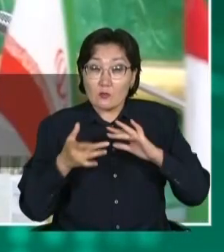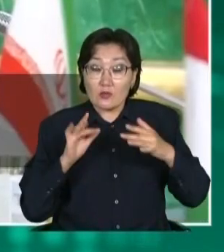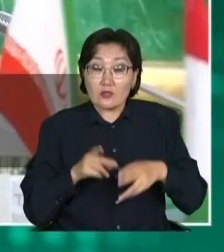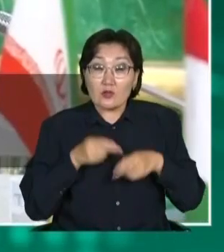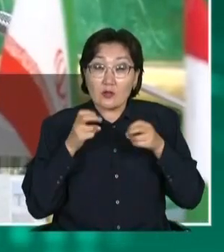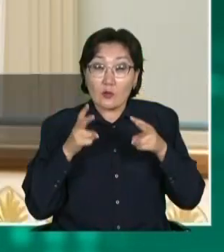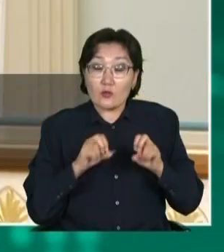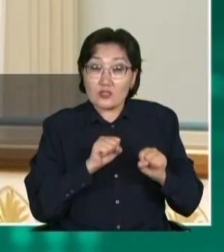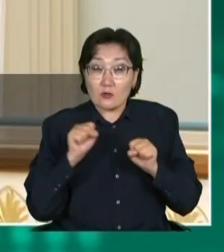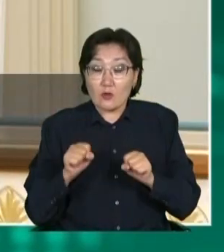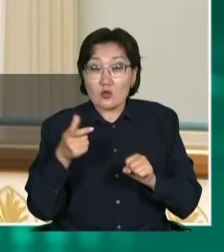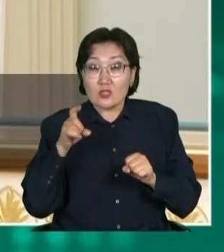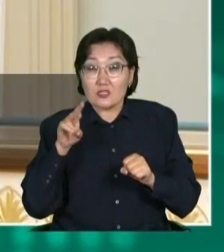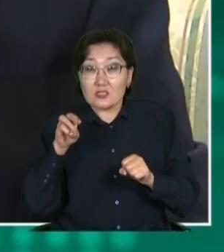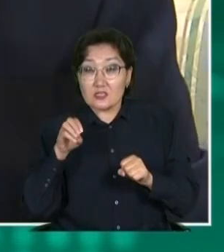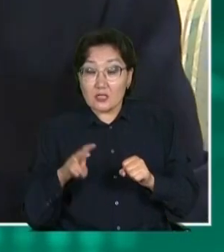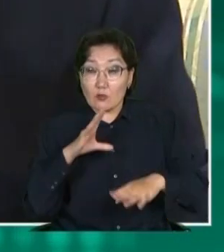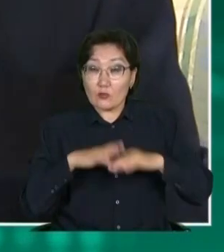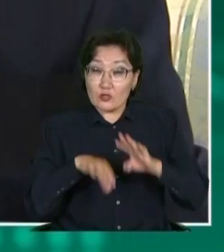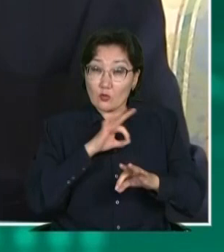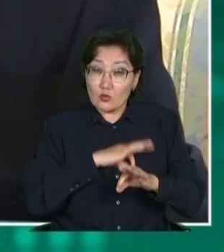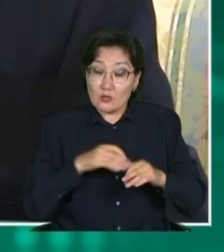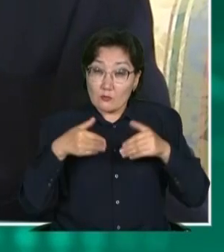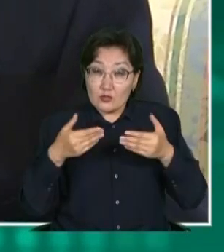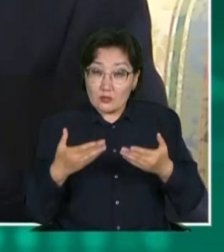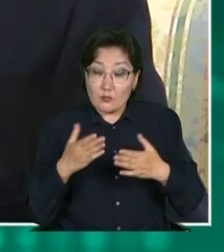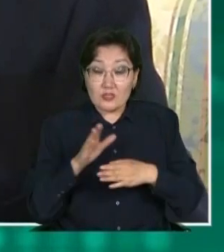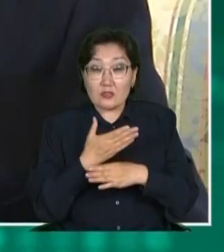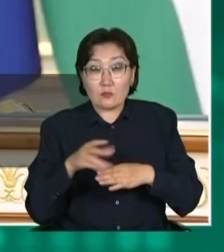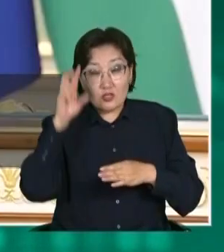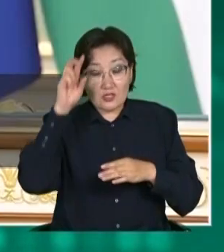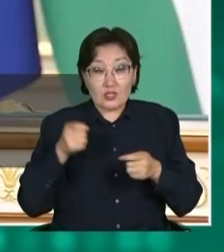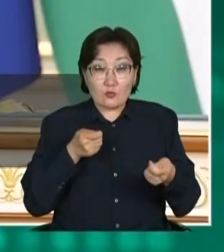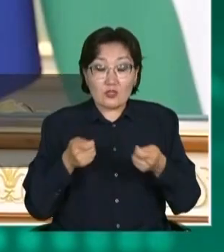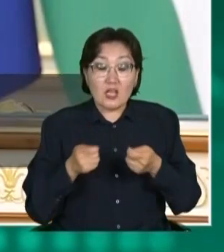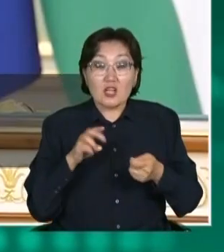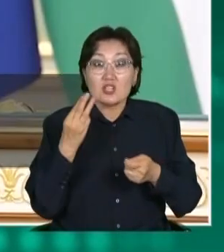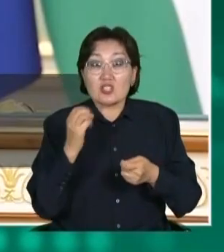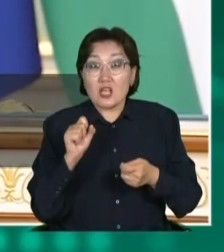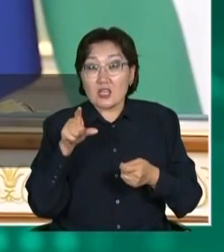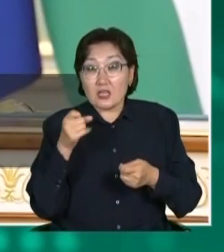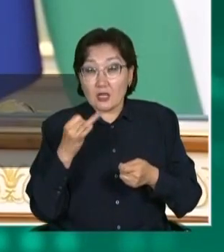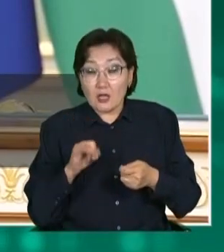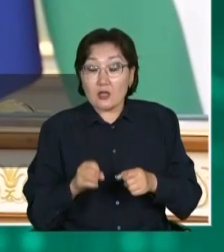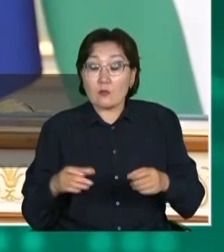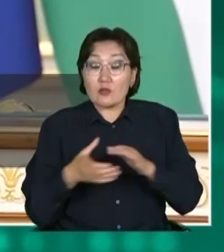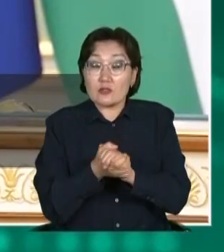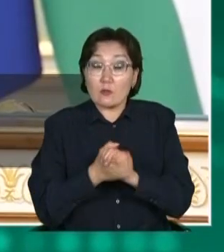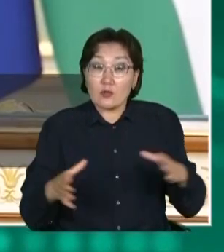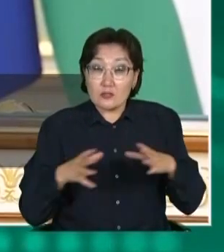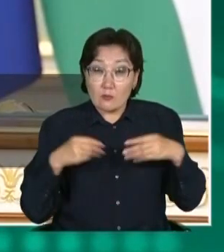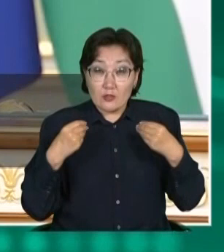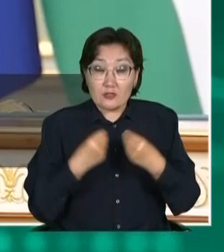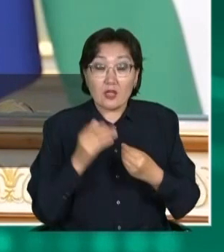алдын алу үшін Ауғанстандағы тәжірибені қолдануды ұсынды. Бұдан бөлек мемлекет башысы Шанхай ынтымақтастығы ұйымының алдағы